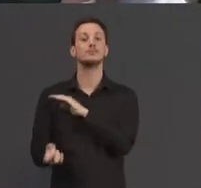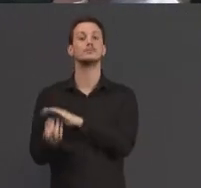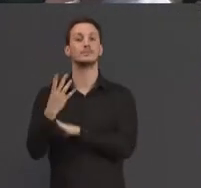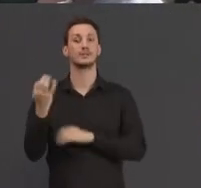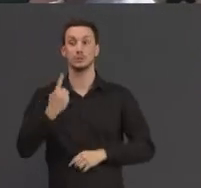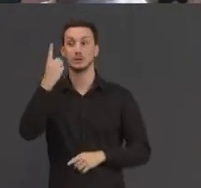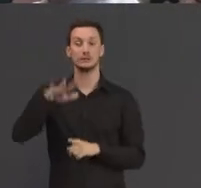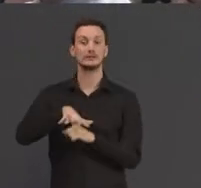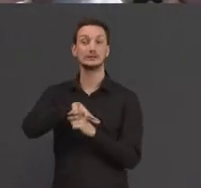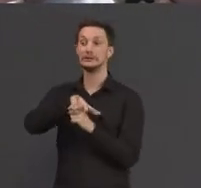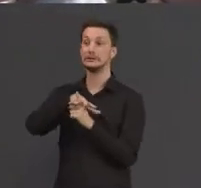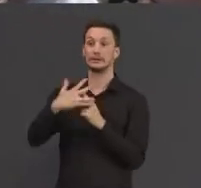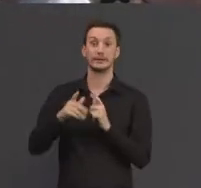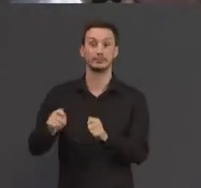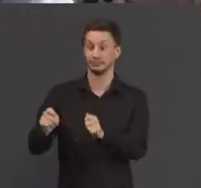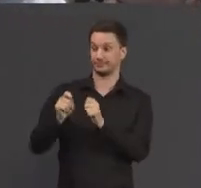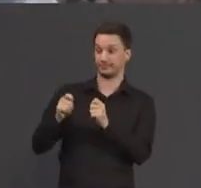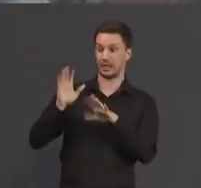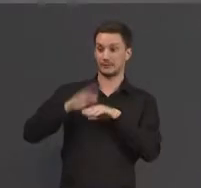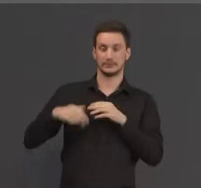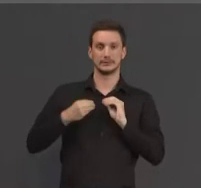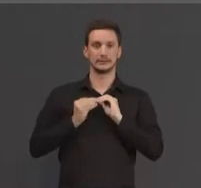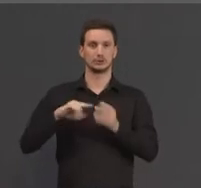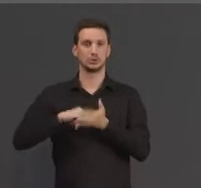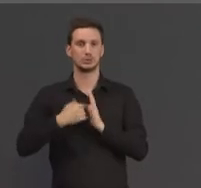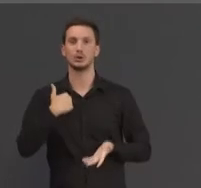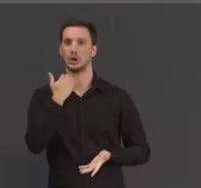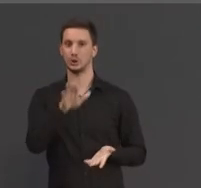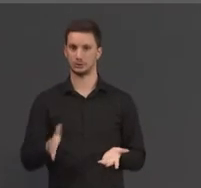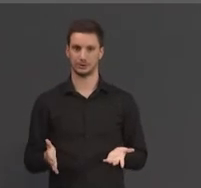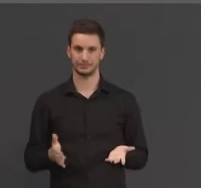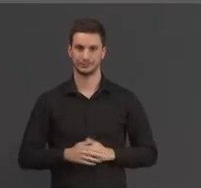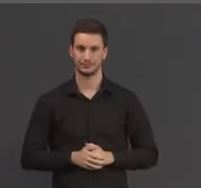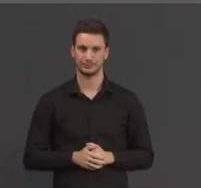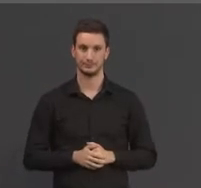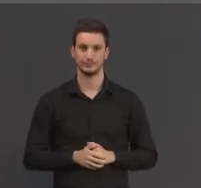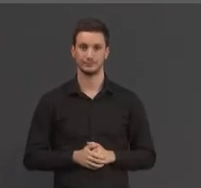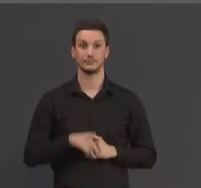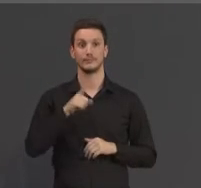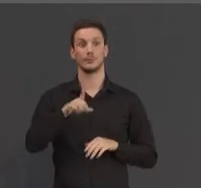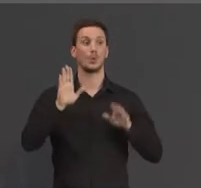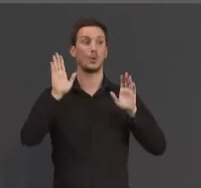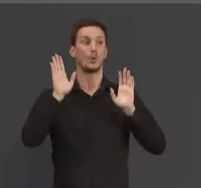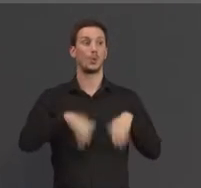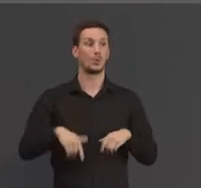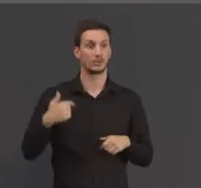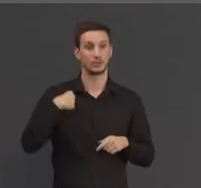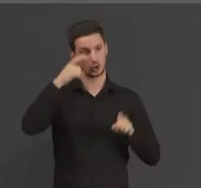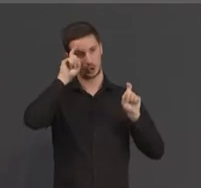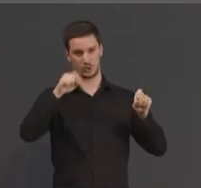davant de situacions en què no sabreu el que us feu. I aquest és el meu últim consell